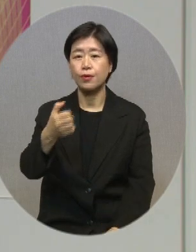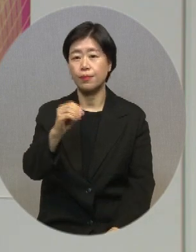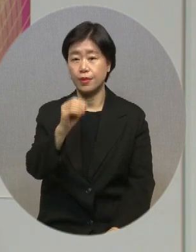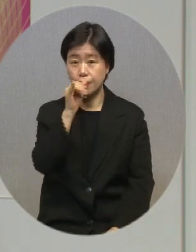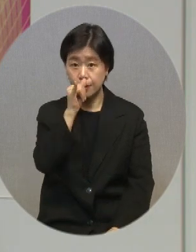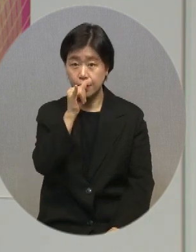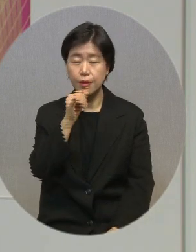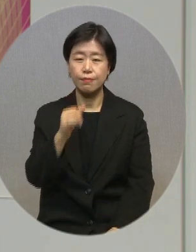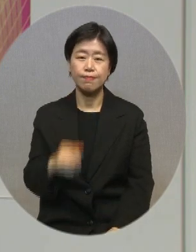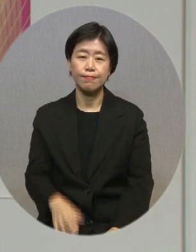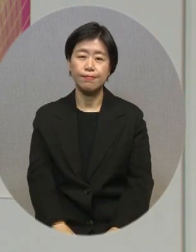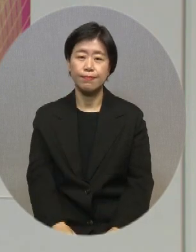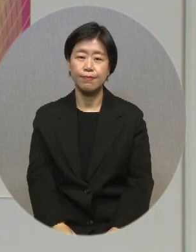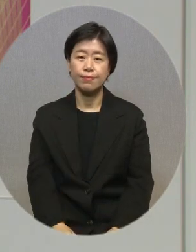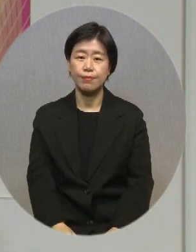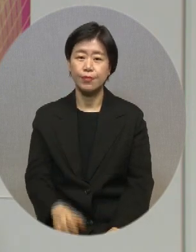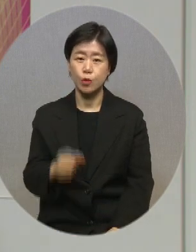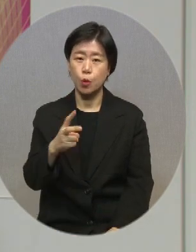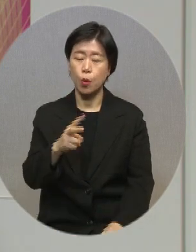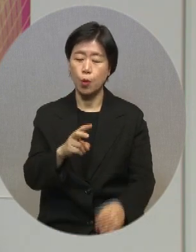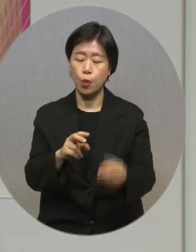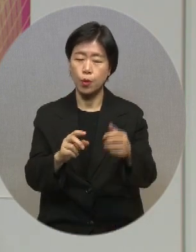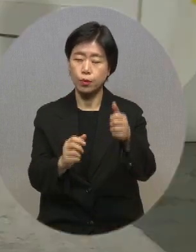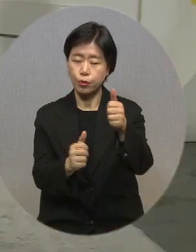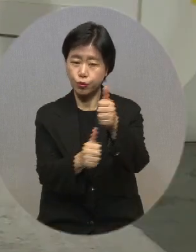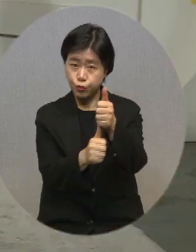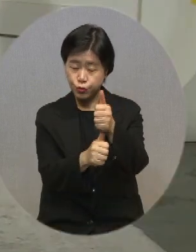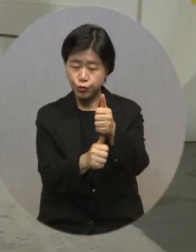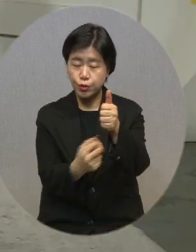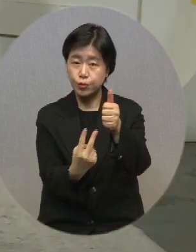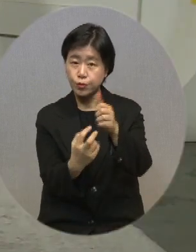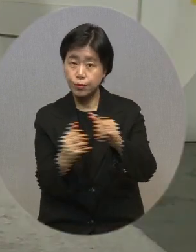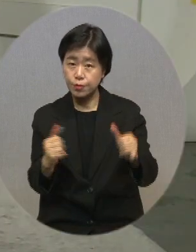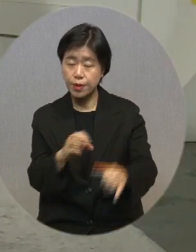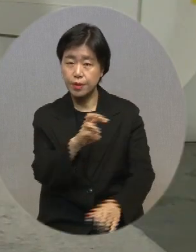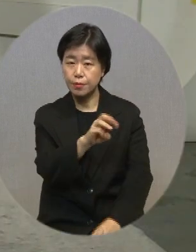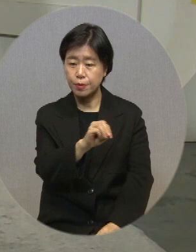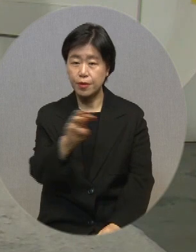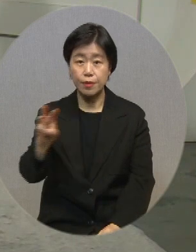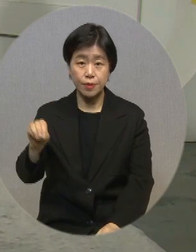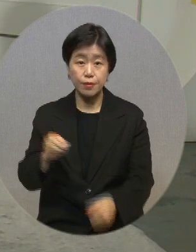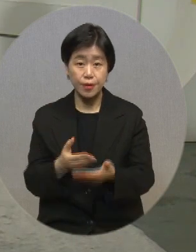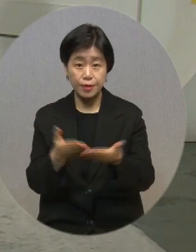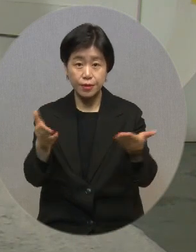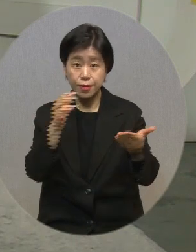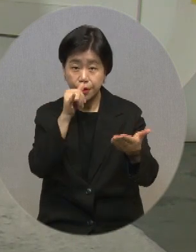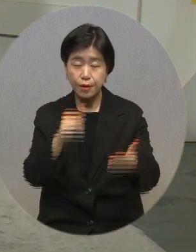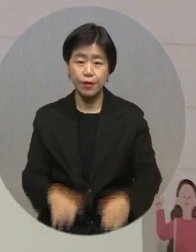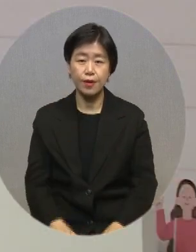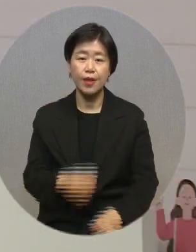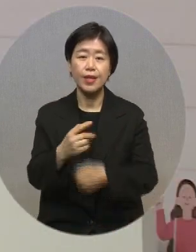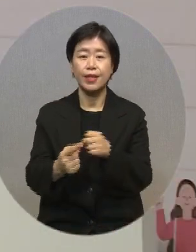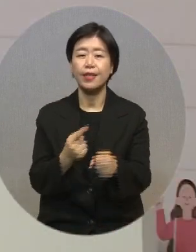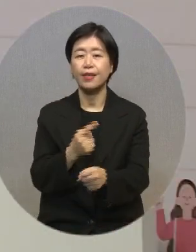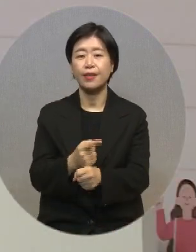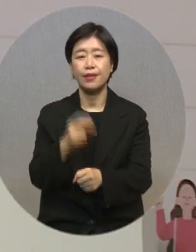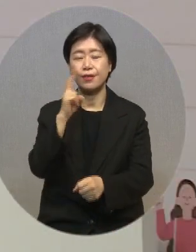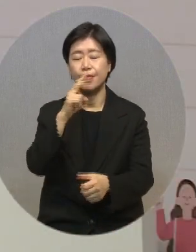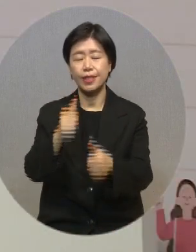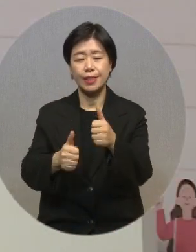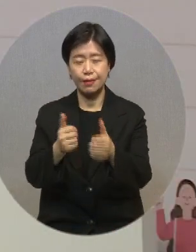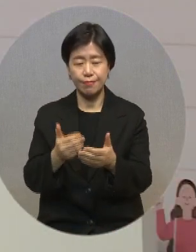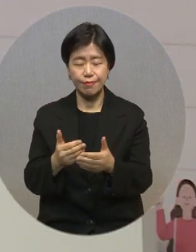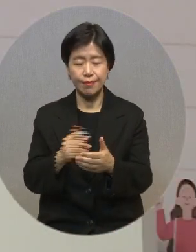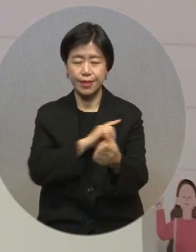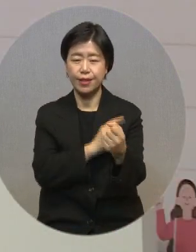두 분께는 각각 30만 원을 드리고요. 연말 결선에 나갈 자격도 드립니다. 주간 본선